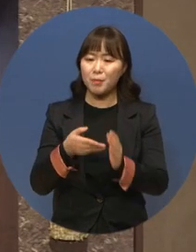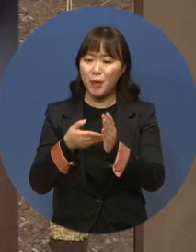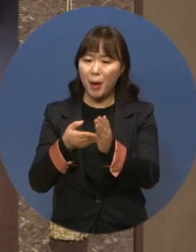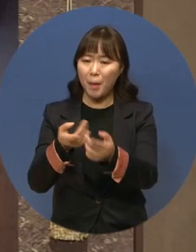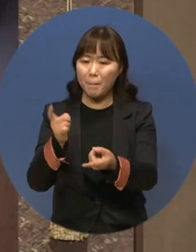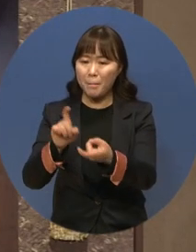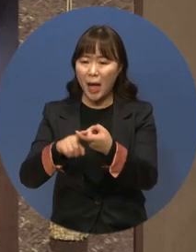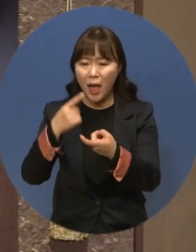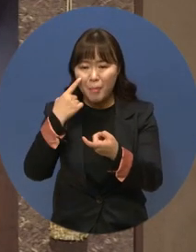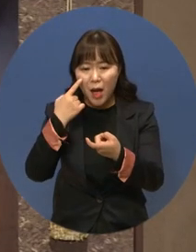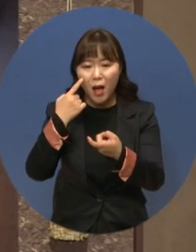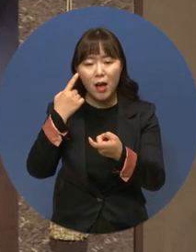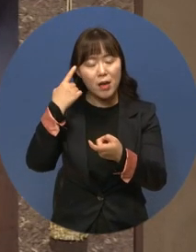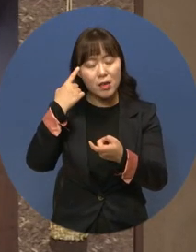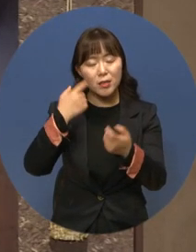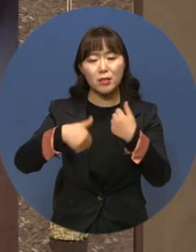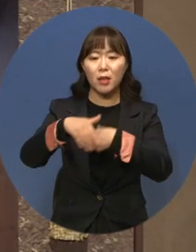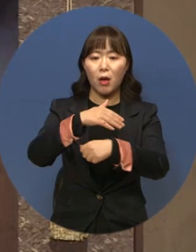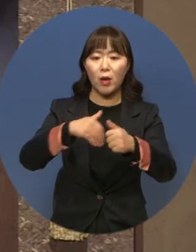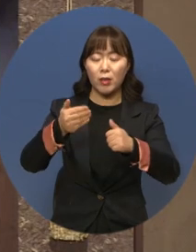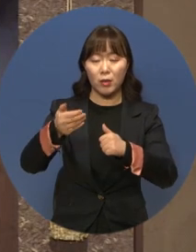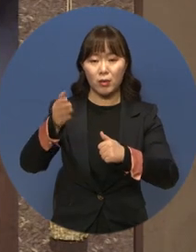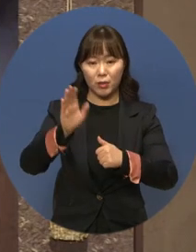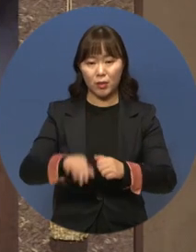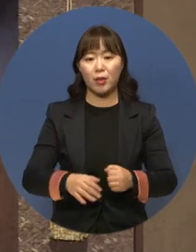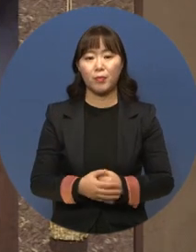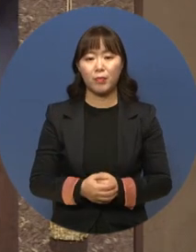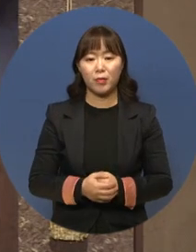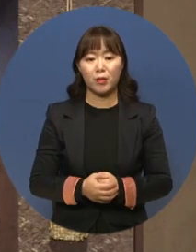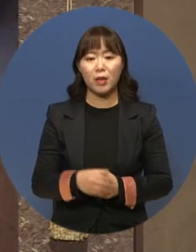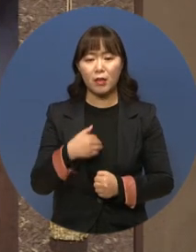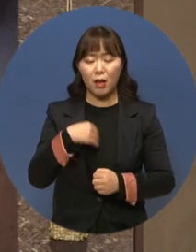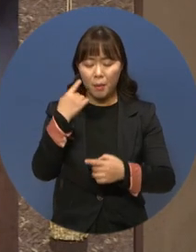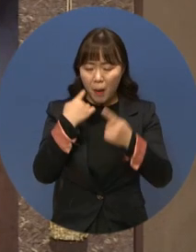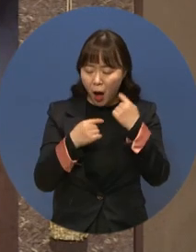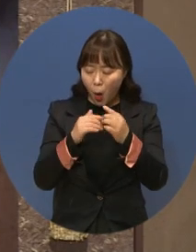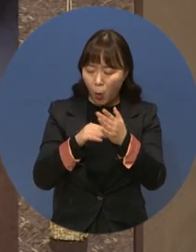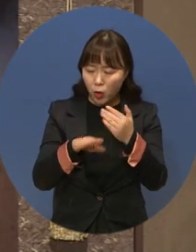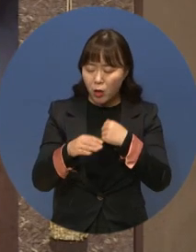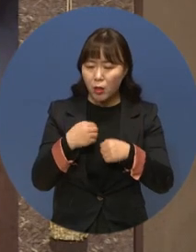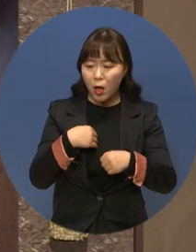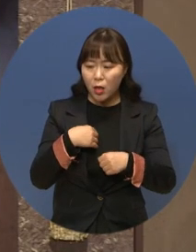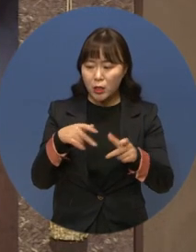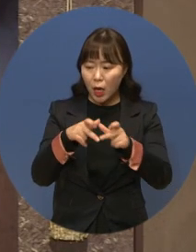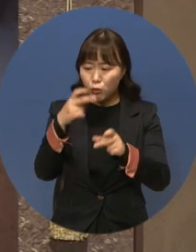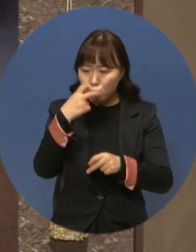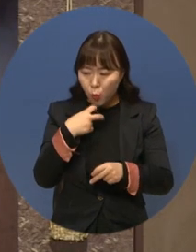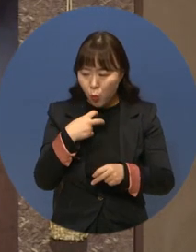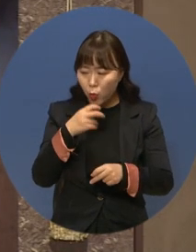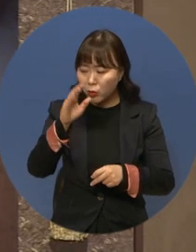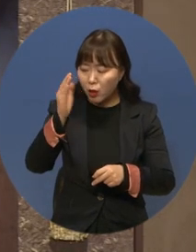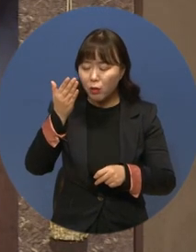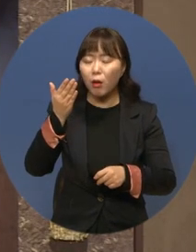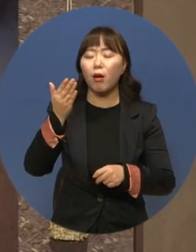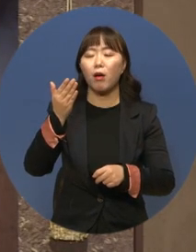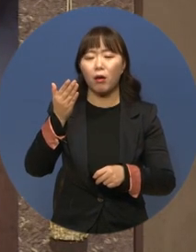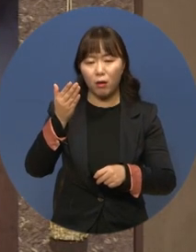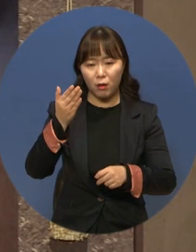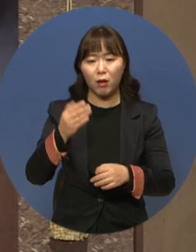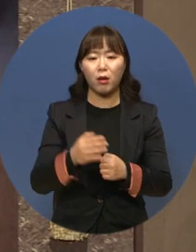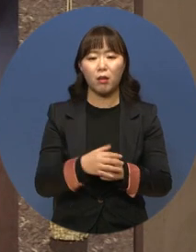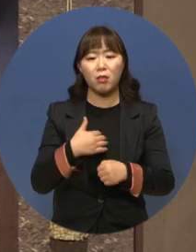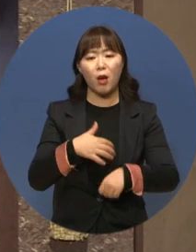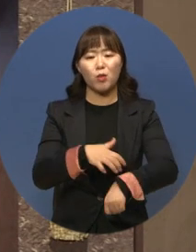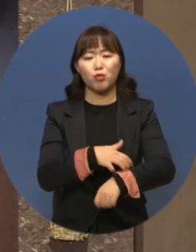봐 이러한 상황이었는데 예. 이 다치고 나니까 중복이 되면서부터는